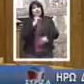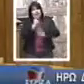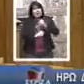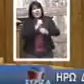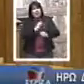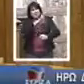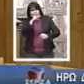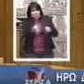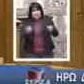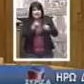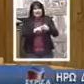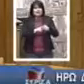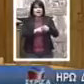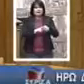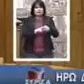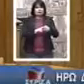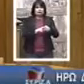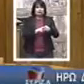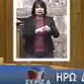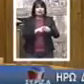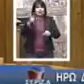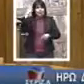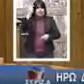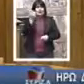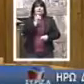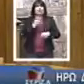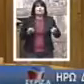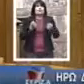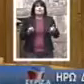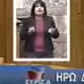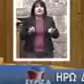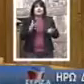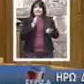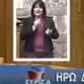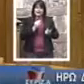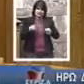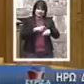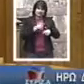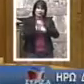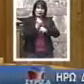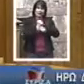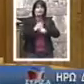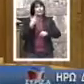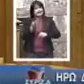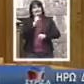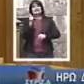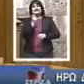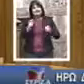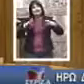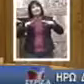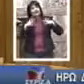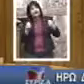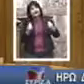μέχρι να πεθάνουν, χωρίς ποτέ καν να τολμήσουν να ονειρευτούν ότι θα απολαύσουν τους κόπους της εργασίας μιας ζωής. Διότι και